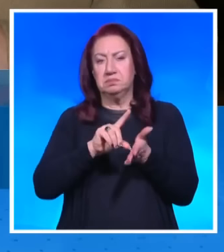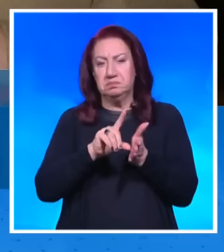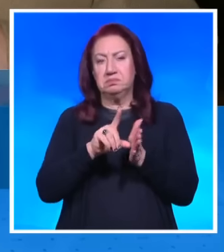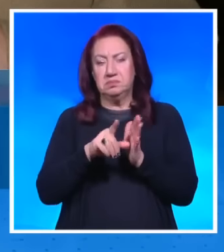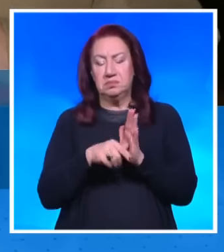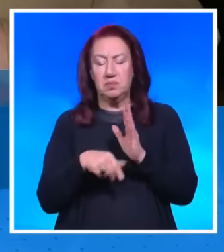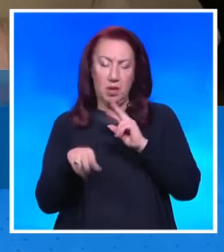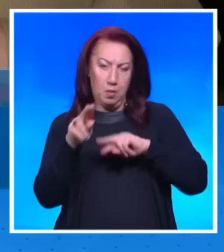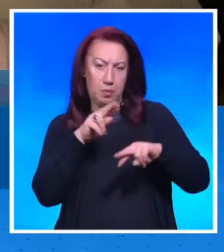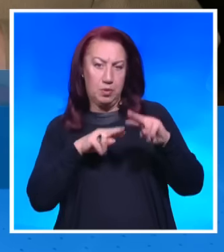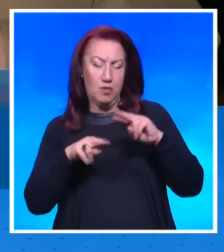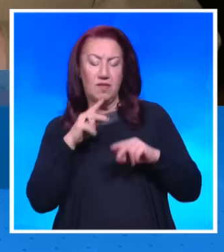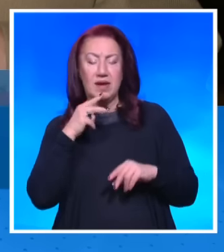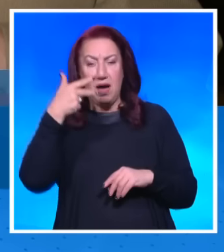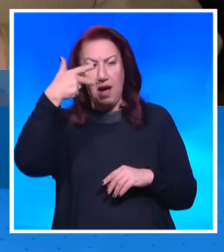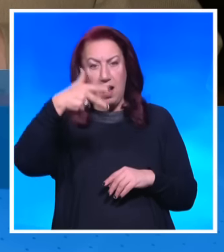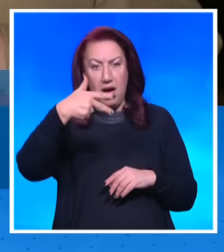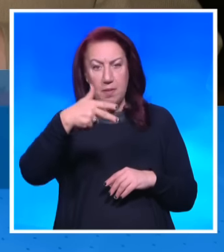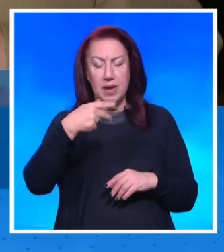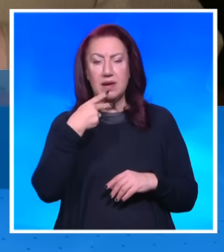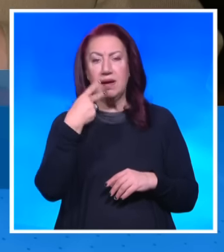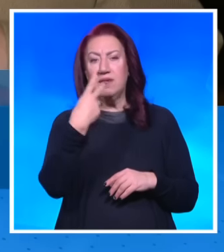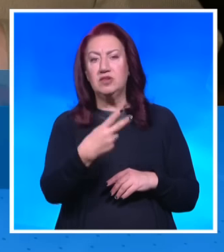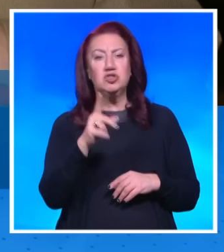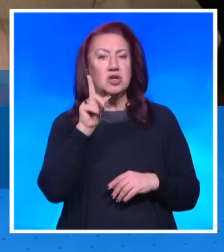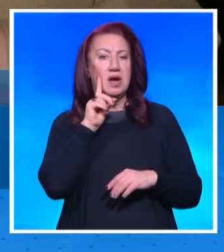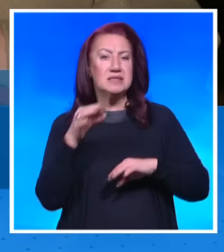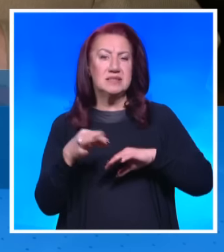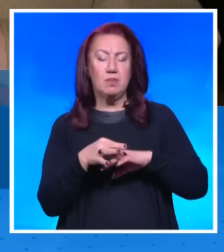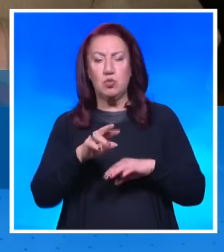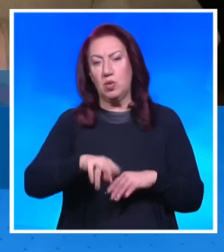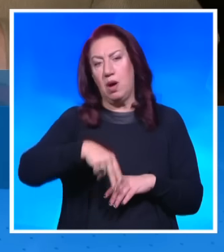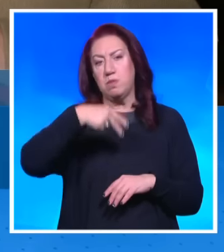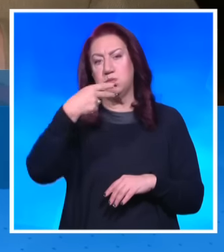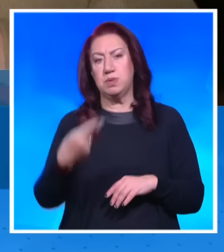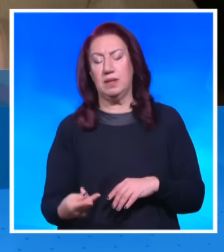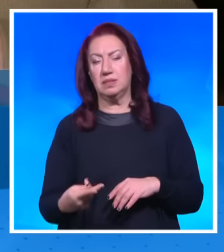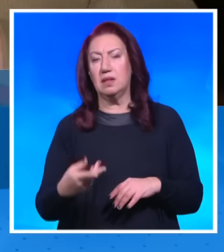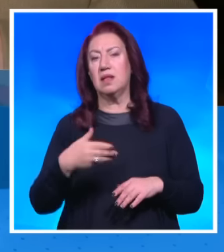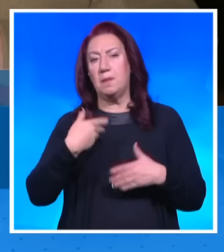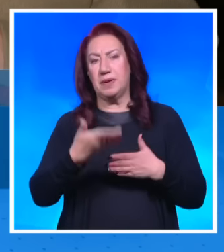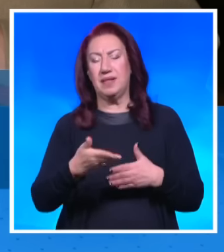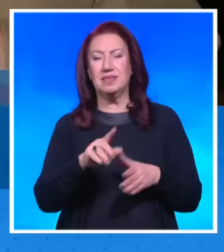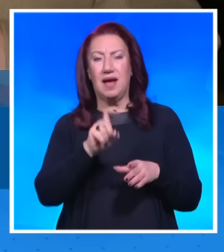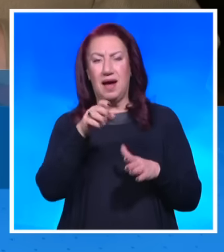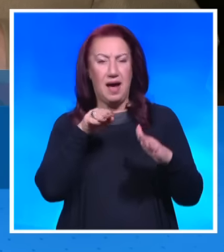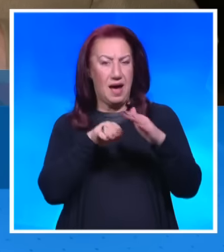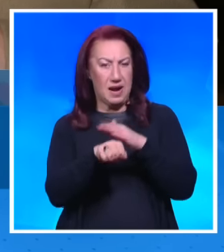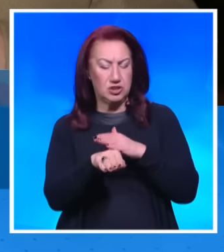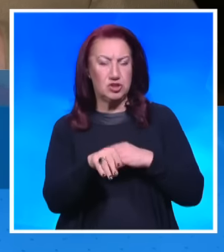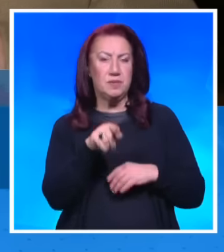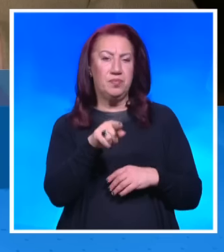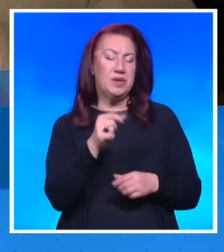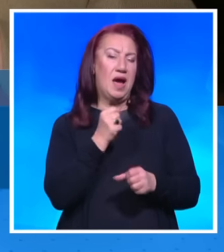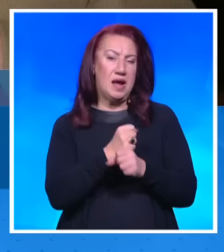охранителните камери и така разбрала, че съпругът ѝ лежи мъртъв пред гаража им. Още нещо важно. Гергана, знаете, е служител в ГДБОП.